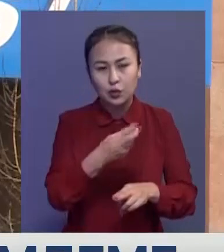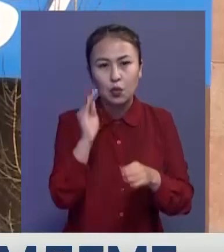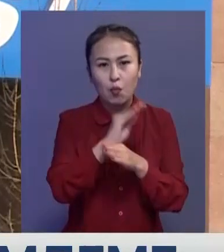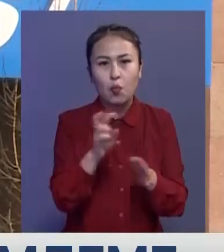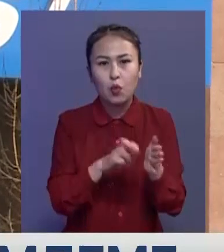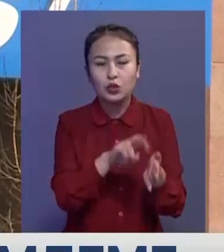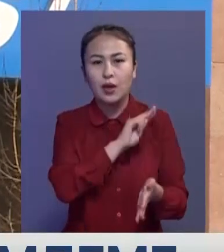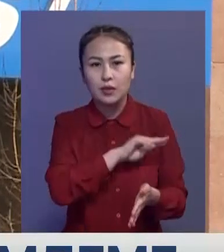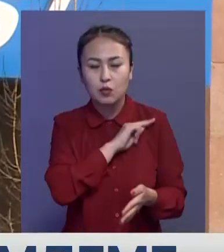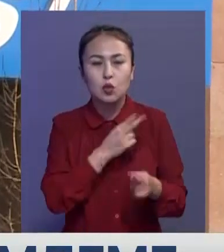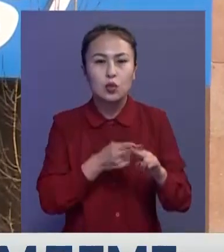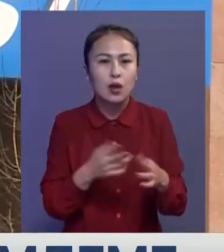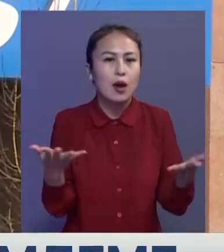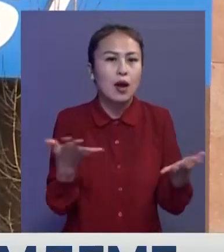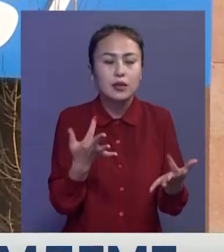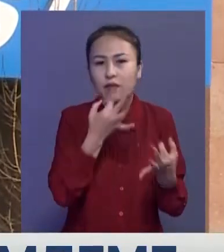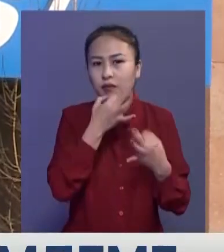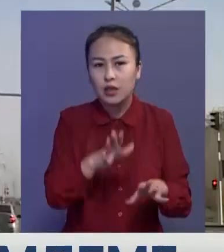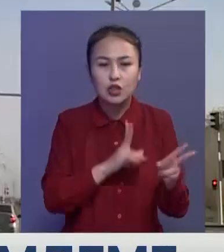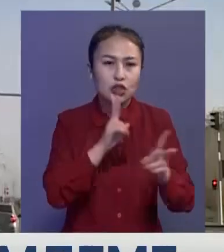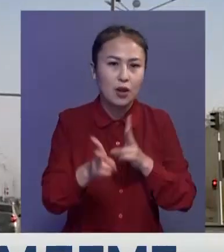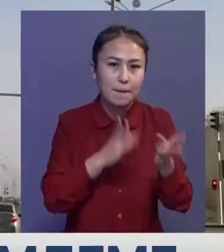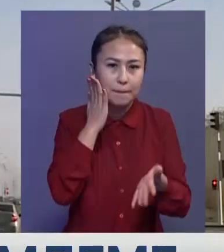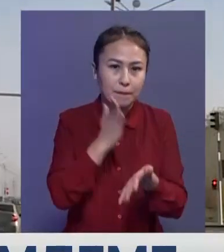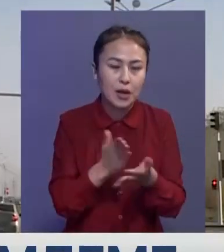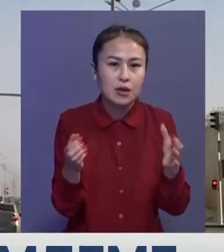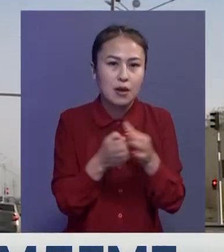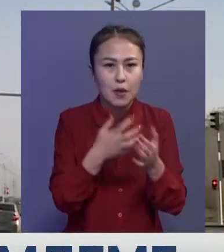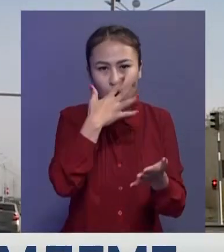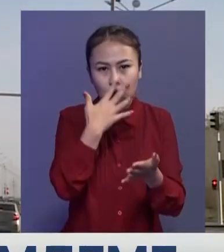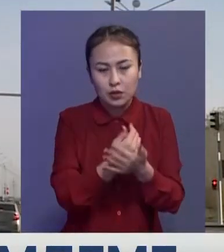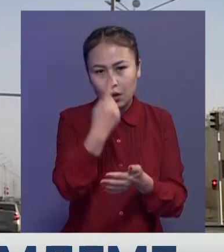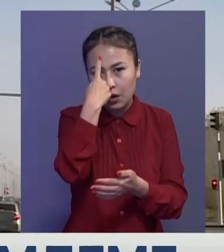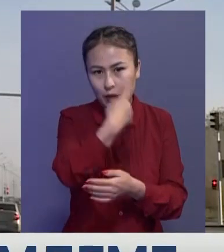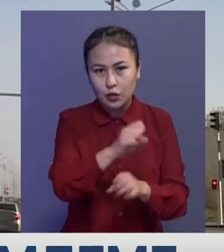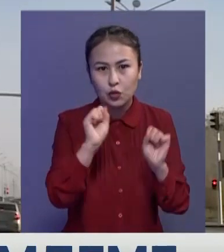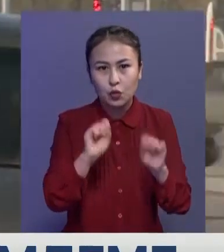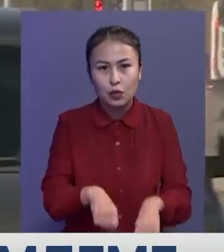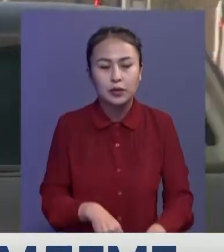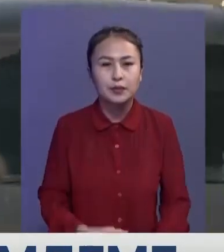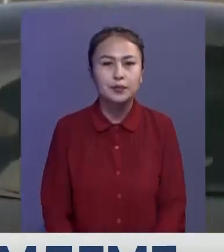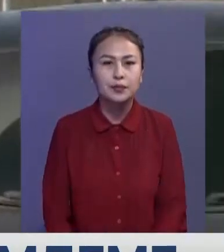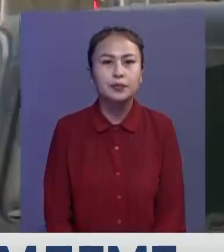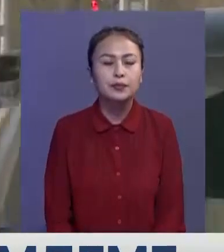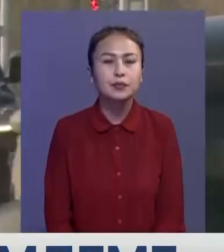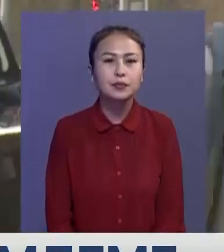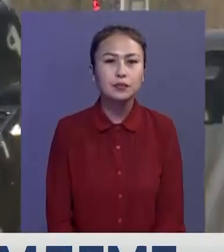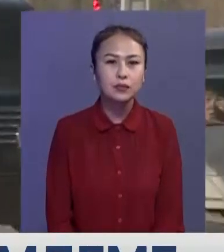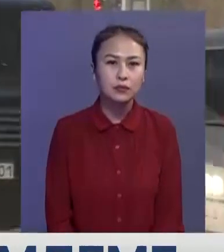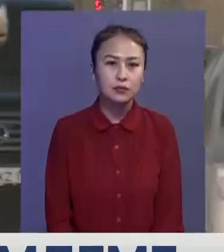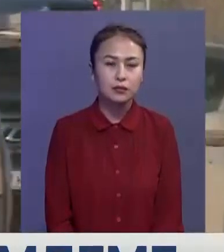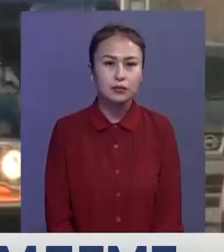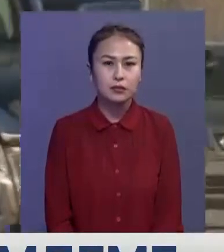жұмысы. Сондықтан қандай да бір арыз-шағым болса, компанияның өзіне хабарласуға болады, дейді Қазпошта өкілі. Бақтоптаева,